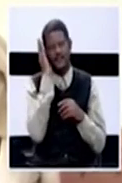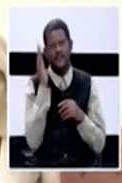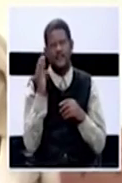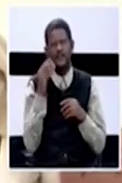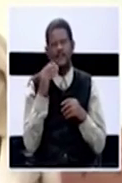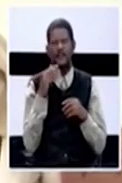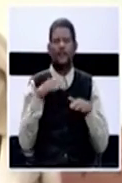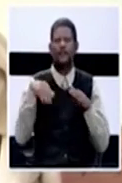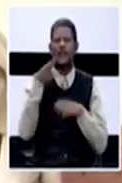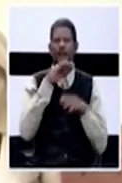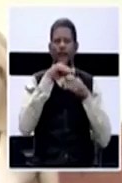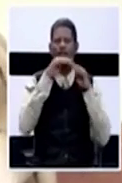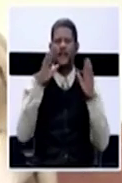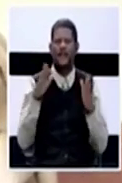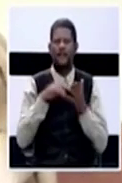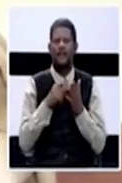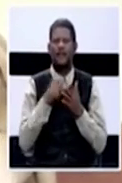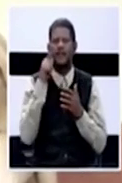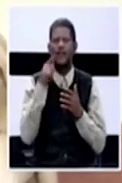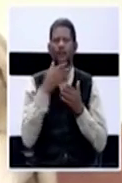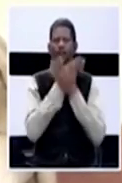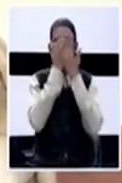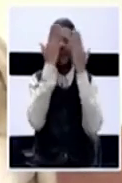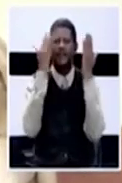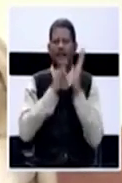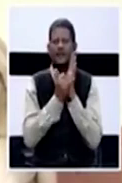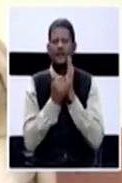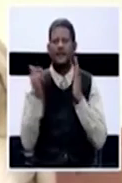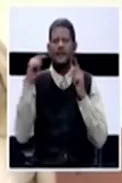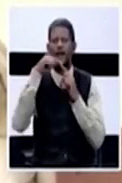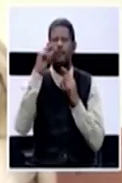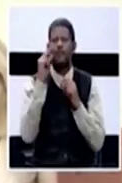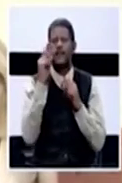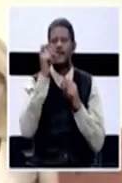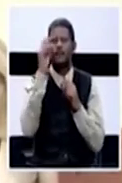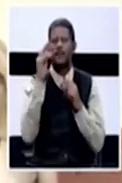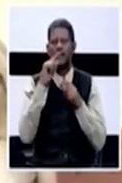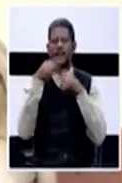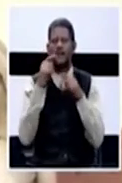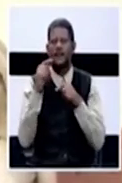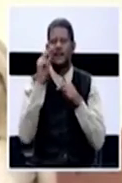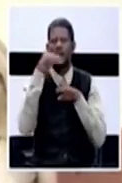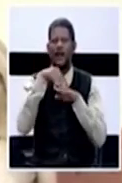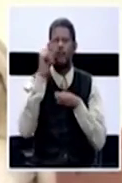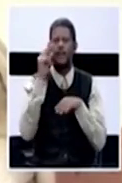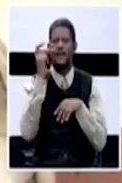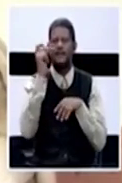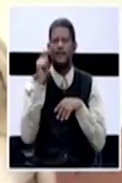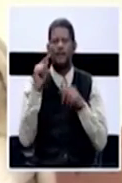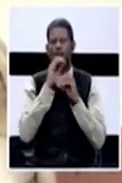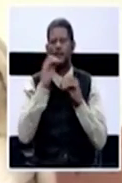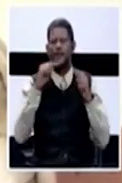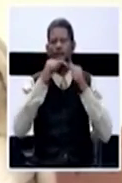ዜዳ ላዕላይ ማለት እዩ ኣብኡ ምስ ወጋሓ ከዓ ንባ ድማ ኣቢልና ማለት እዩ ኣባ ድማ ዋላ ሓንቲ ተፃባእ